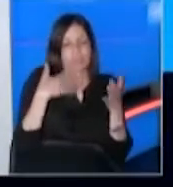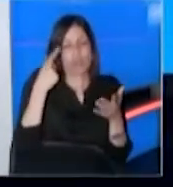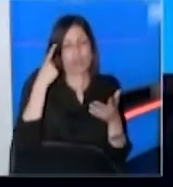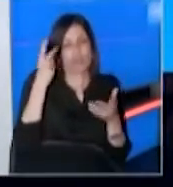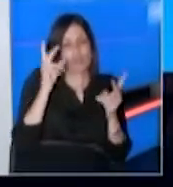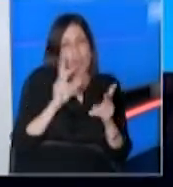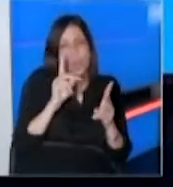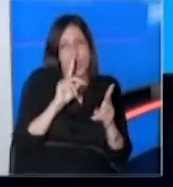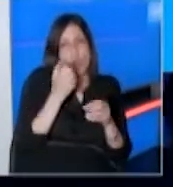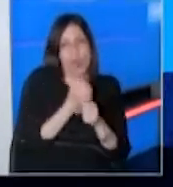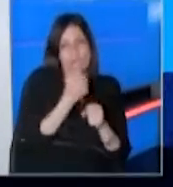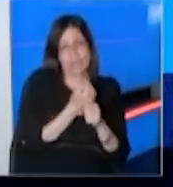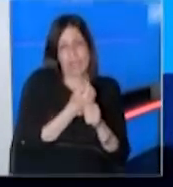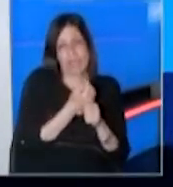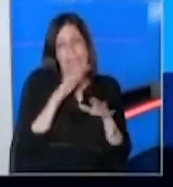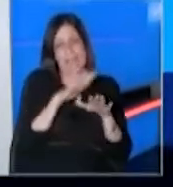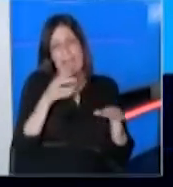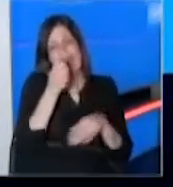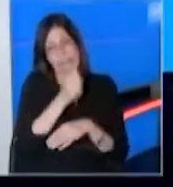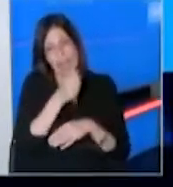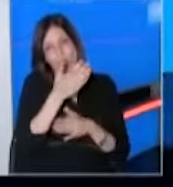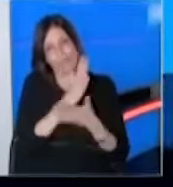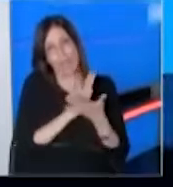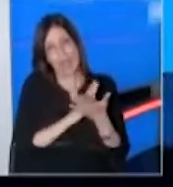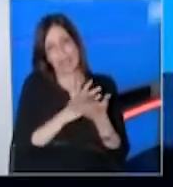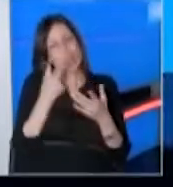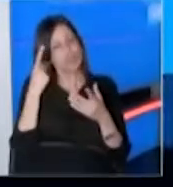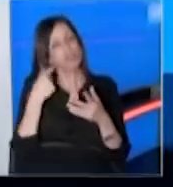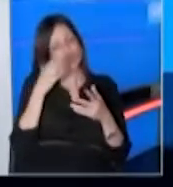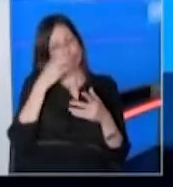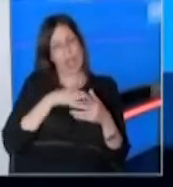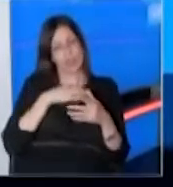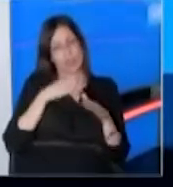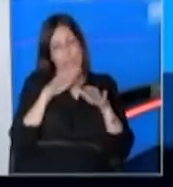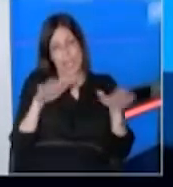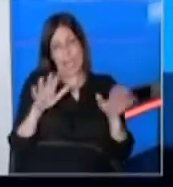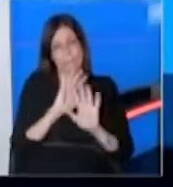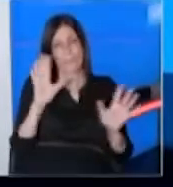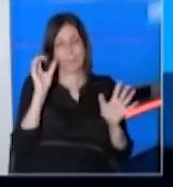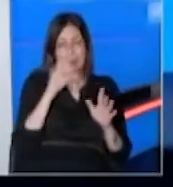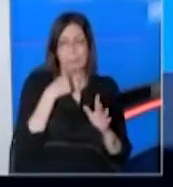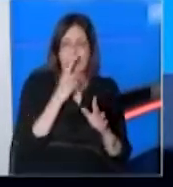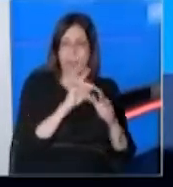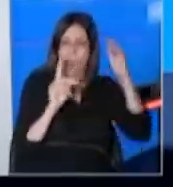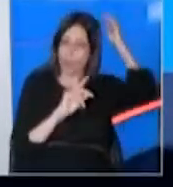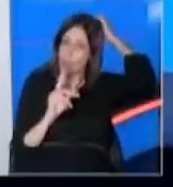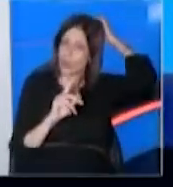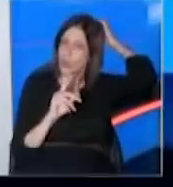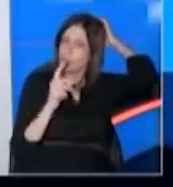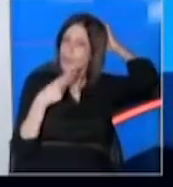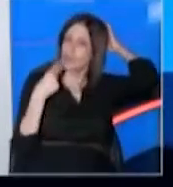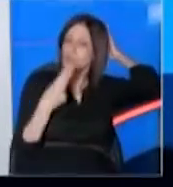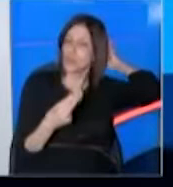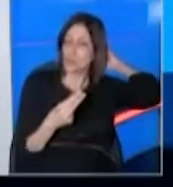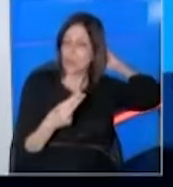שאפשר לא להפעיל את הקרקע לחקלאות או את חלקה, ובחלק לעשות נדלן. חשבנו שהיא שאלנו בכלל. פתאום באים אומרים, לא, לא, לא, לא. תגובת